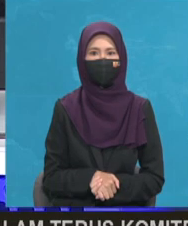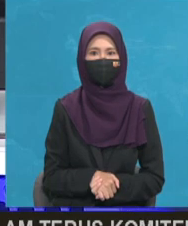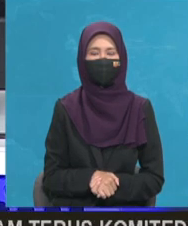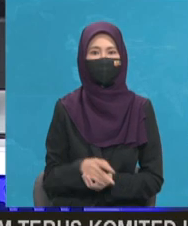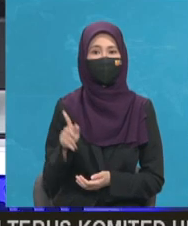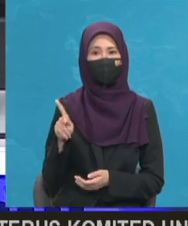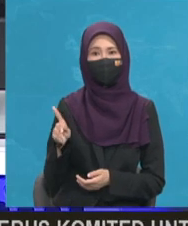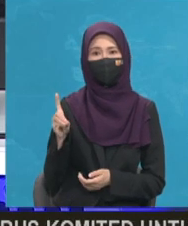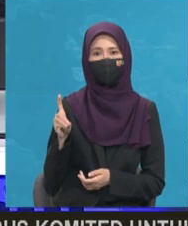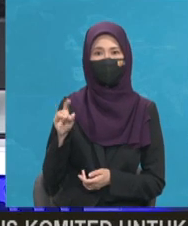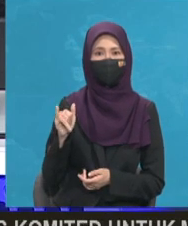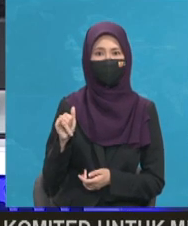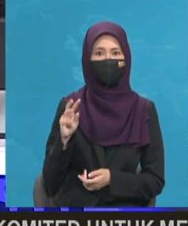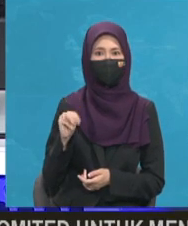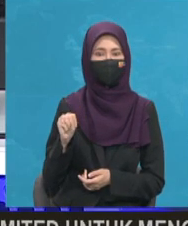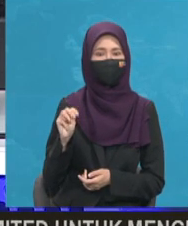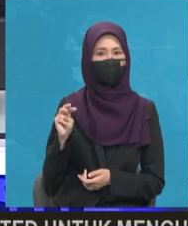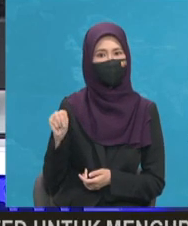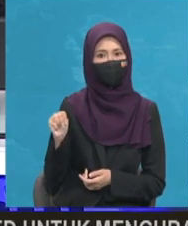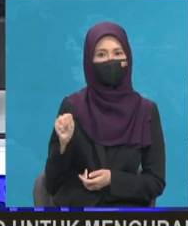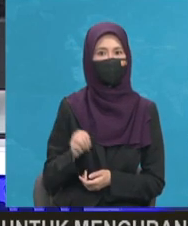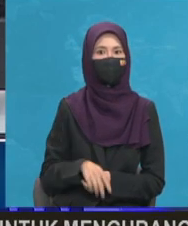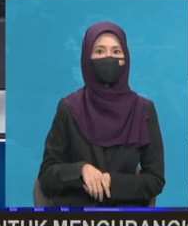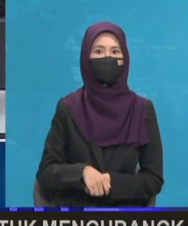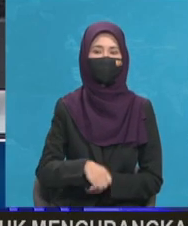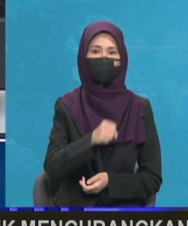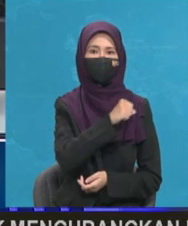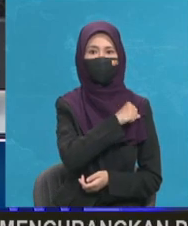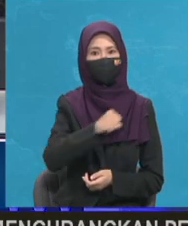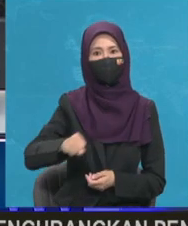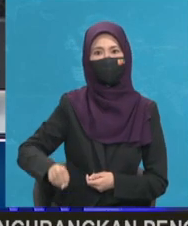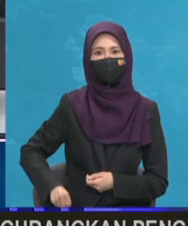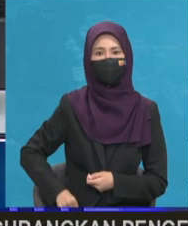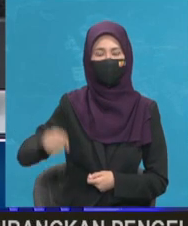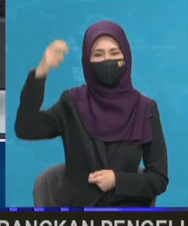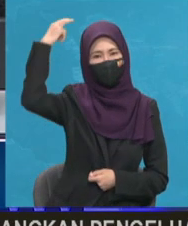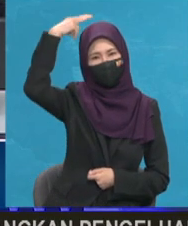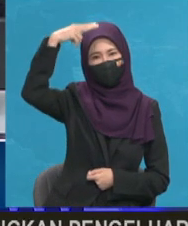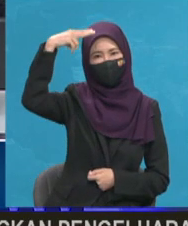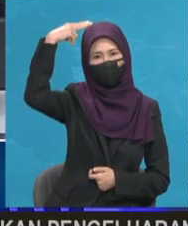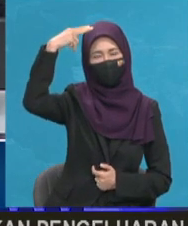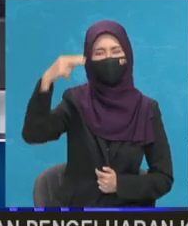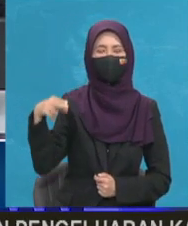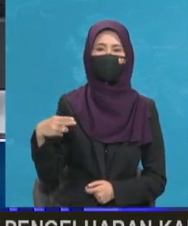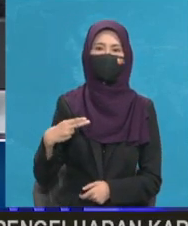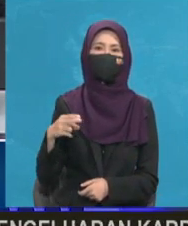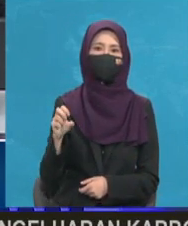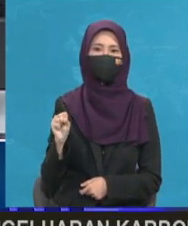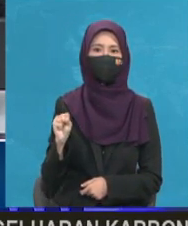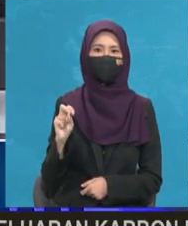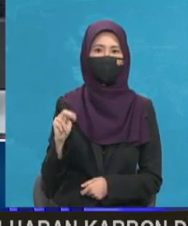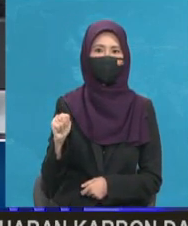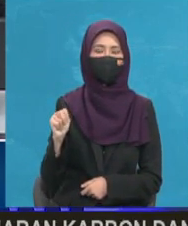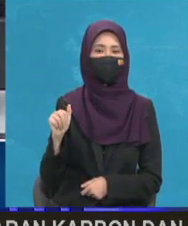Hai kebawah duli Yang Maha Mulia Paduka seri Baginda Sultan Haji Hassanal Bolkiah mu'izzaddin waddaulah Ibni almarhum Sultan